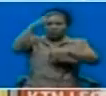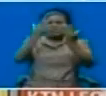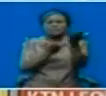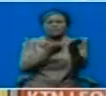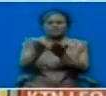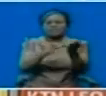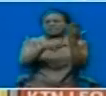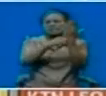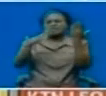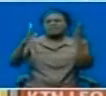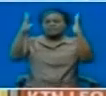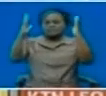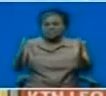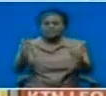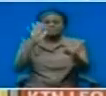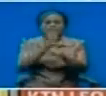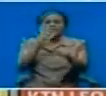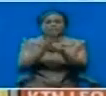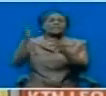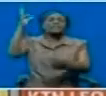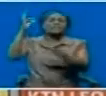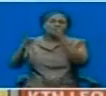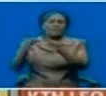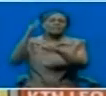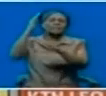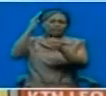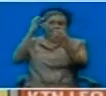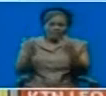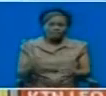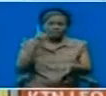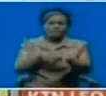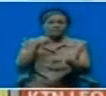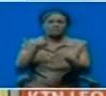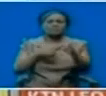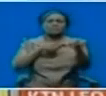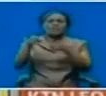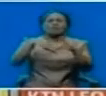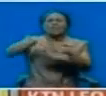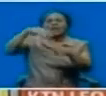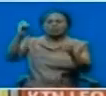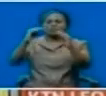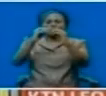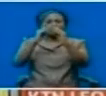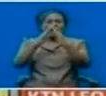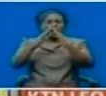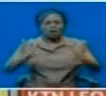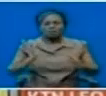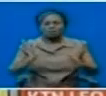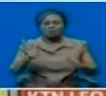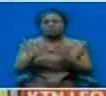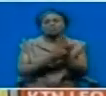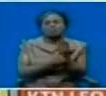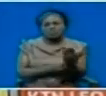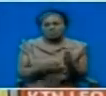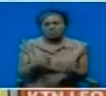ni maarufu zaidi na wengi huzitegemea sana, hasa wanapokuwa nje ya nyumba zao kwa muda. Post call you don't answer, you're not